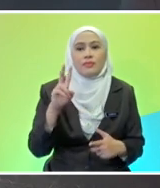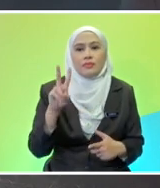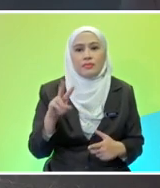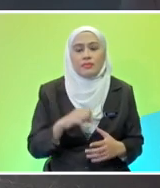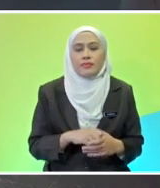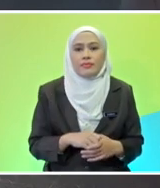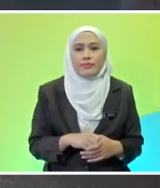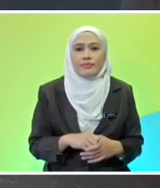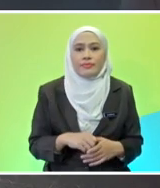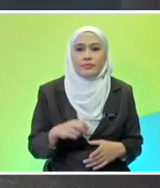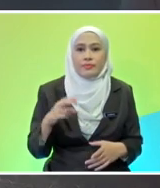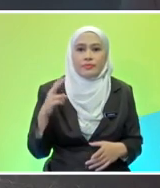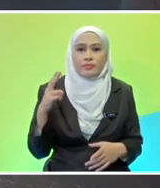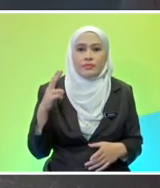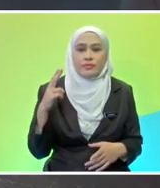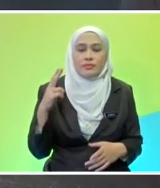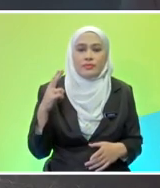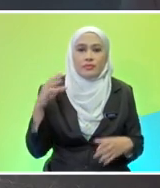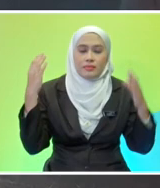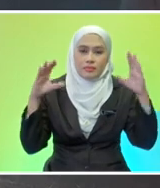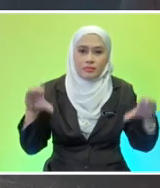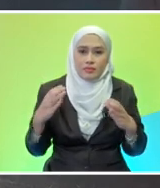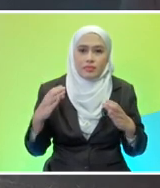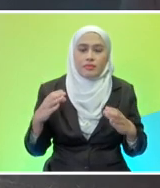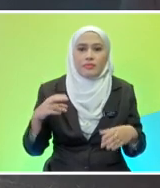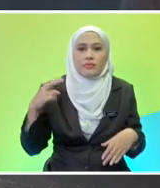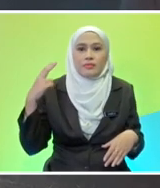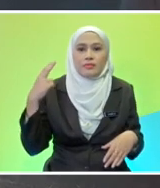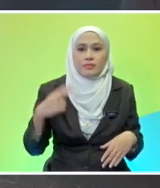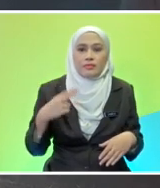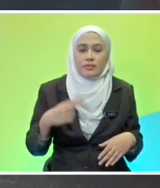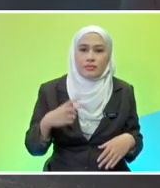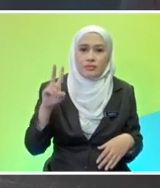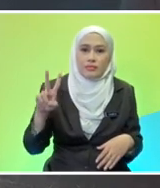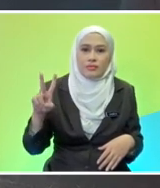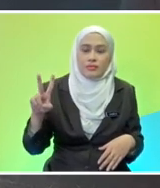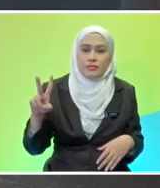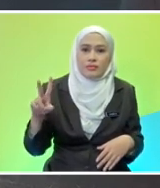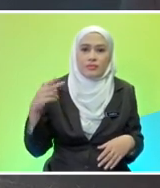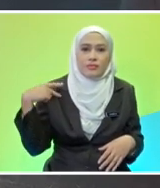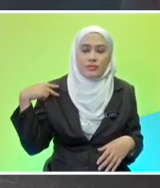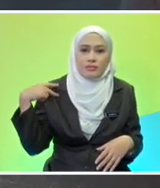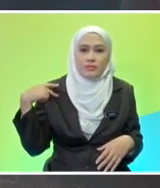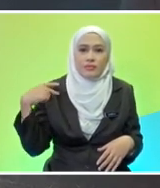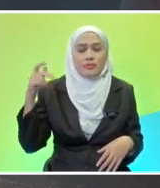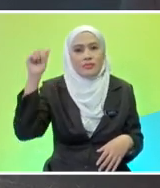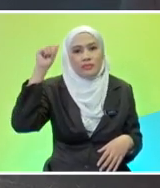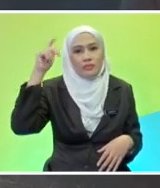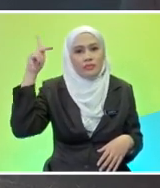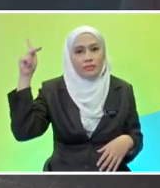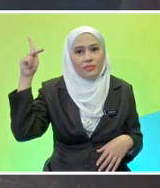hentak. Kalau cikgu buat tadi, cikgu buat hentak kaki. Kalau Akmal buat macam mana tadi? Macam ni cikgu. Macam tu. Nampak. Ini